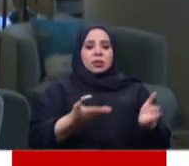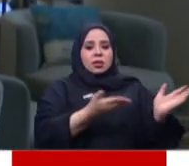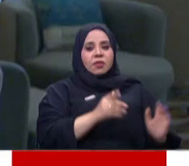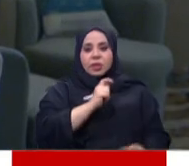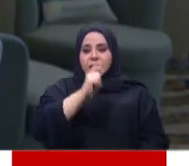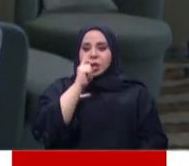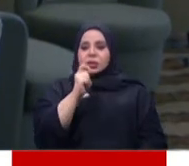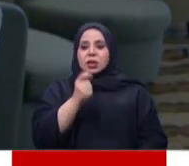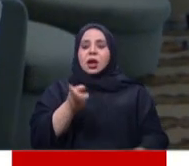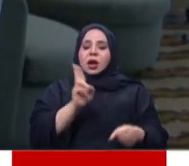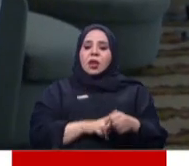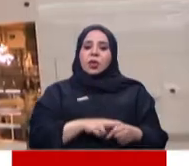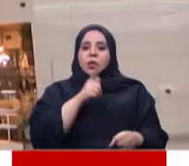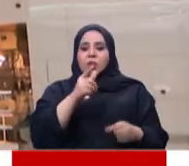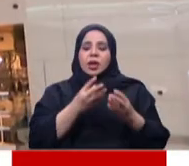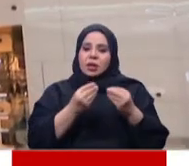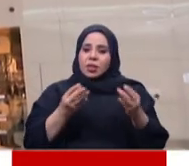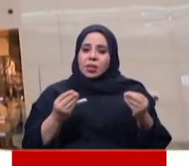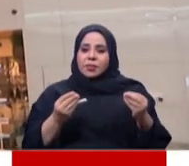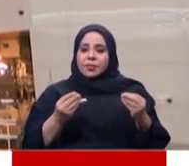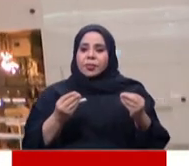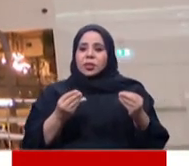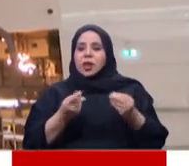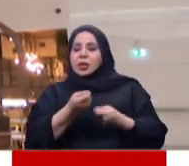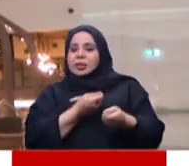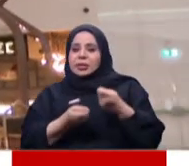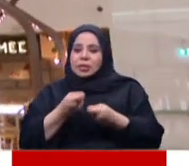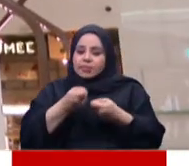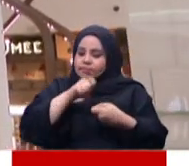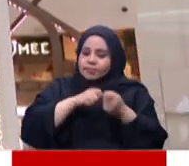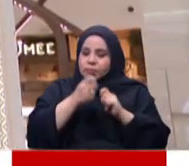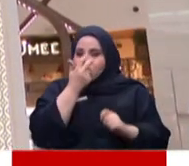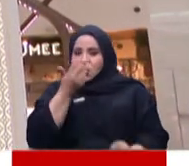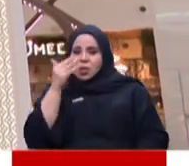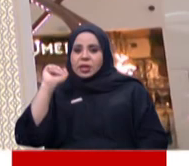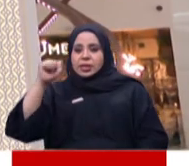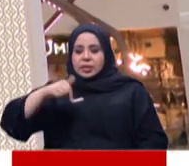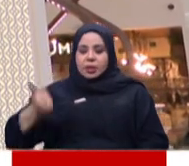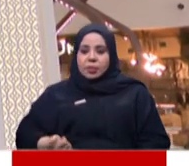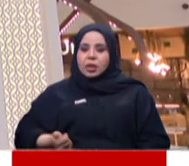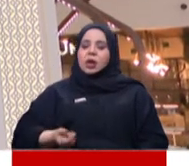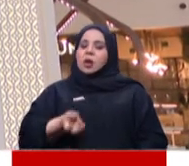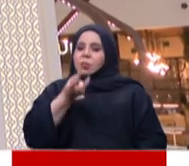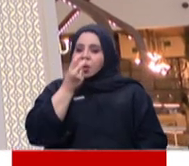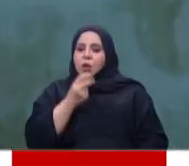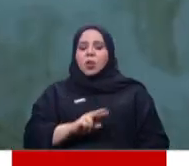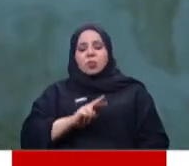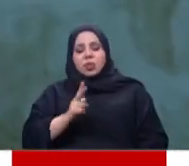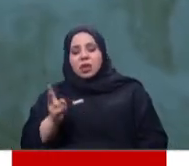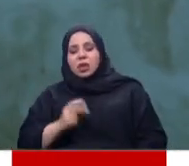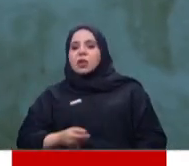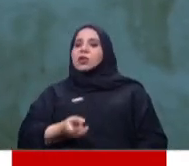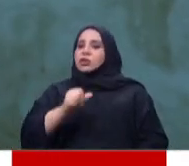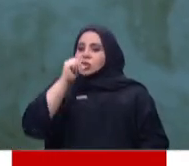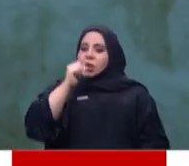القيصرية الذي يقدم مجموعة واسعة من المنتجات المحلية ومنافذ الطعام والمشروبات والحلي البحرينية، ويشمل